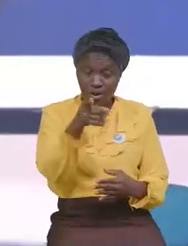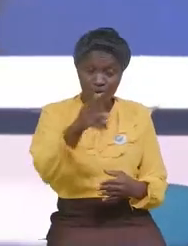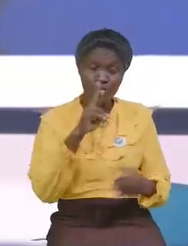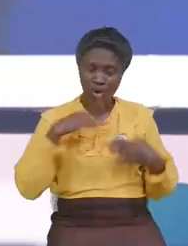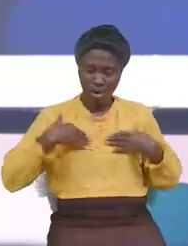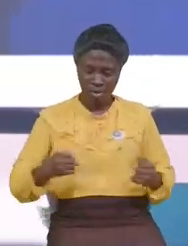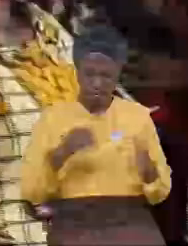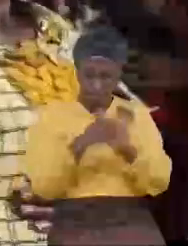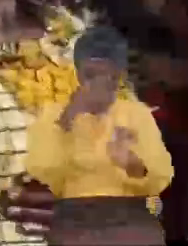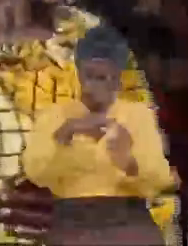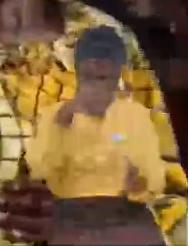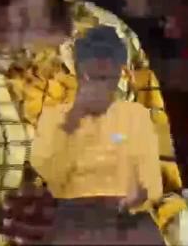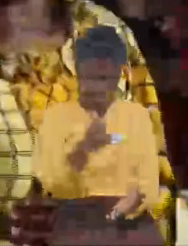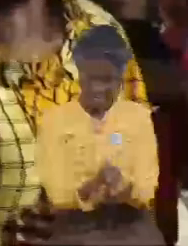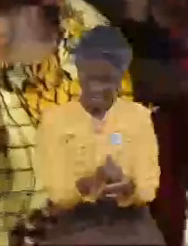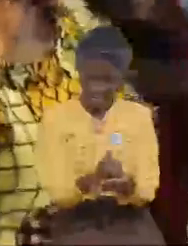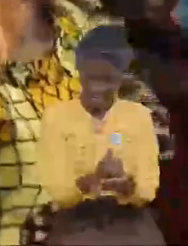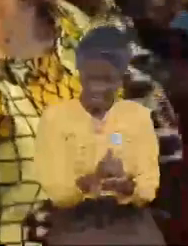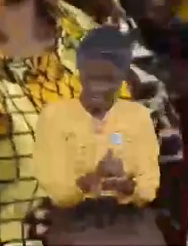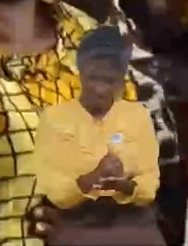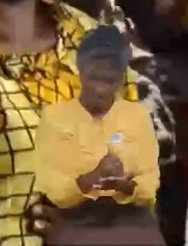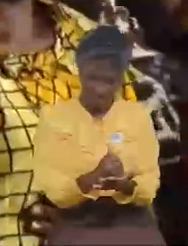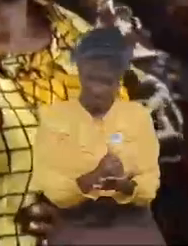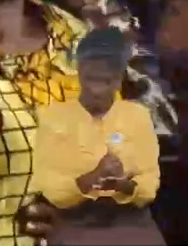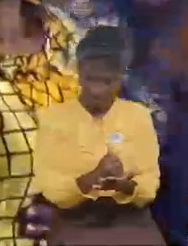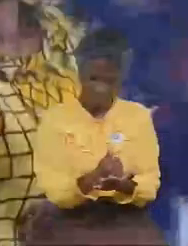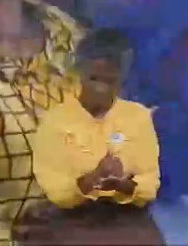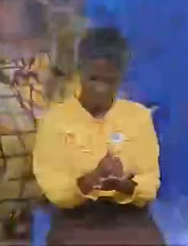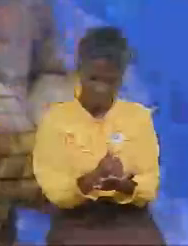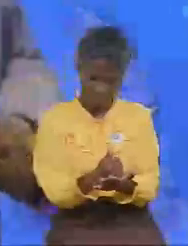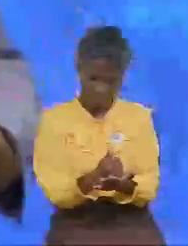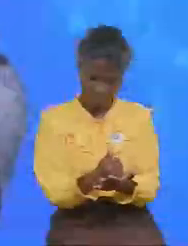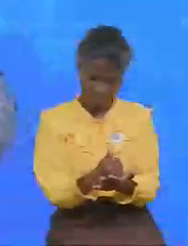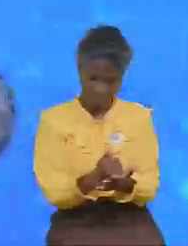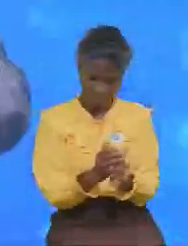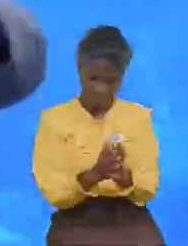jusqu'au dehors, vous êtes guéri au nom de Jésus-Christ.